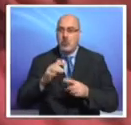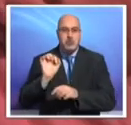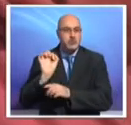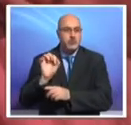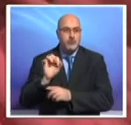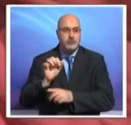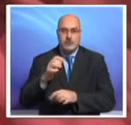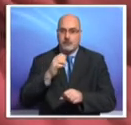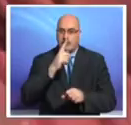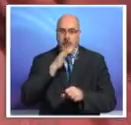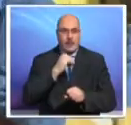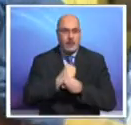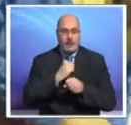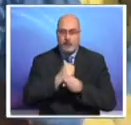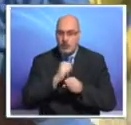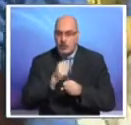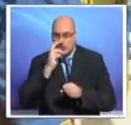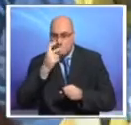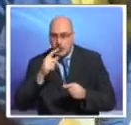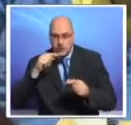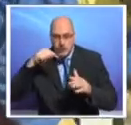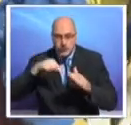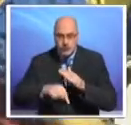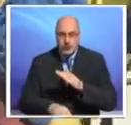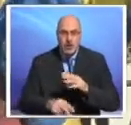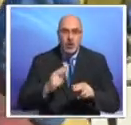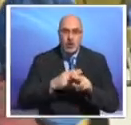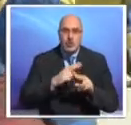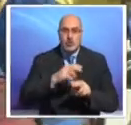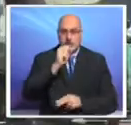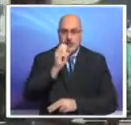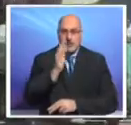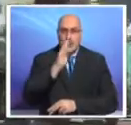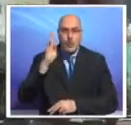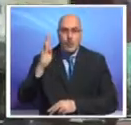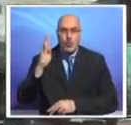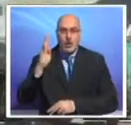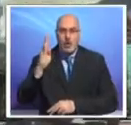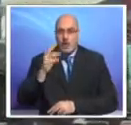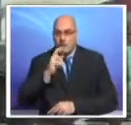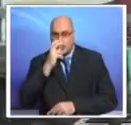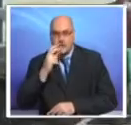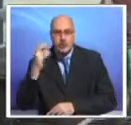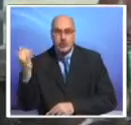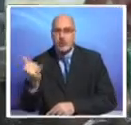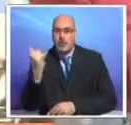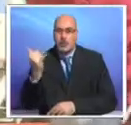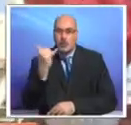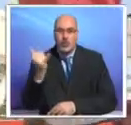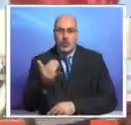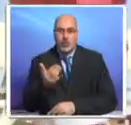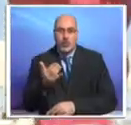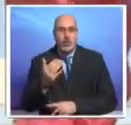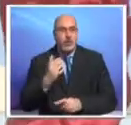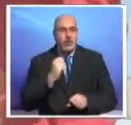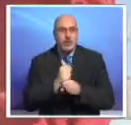ما تكتنزه الأرض. أصرت المهندسة صفية بورقعة على التنقيب والبحث الدائم